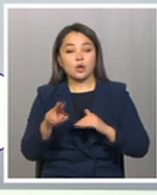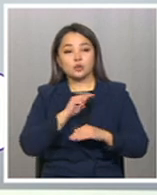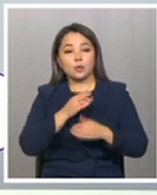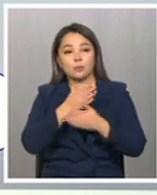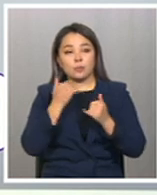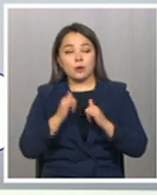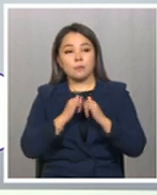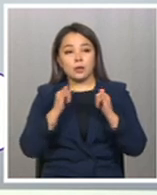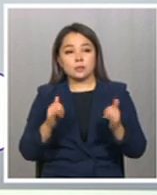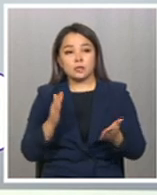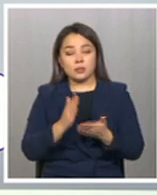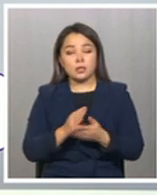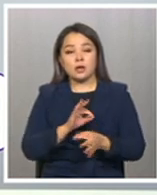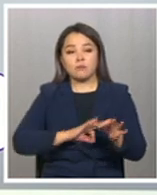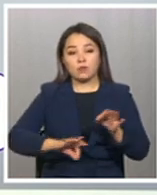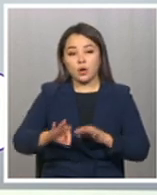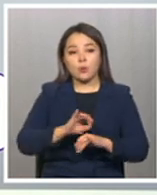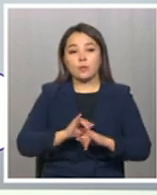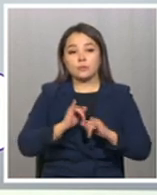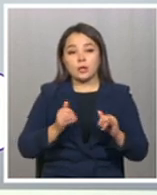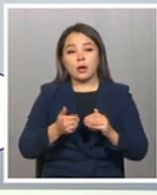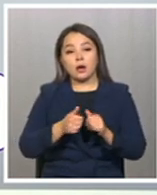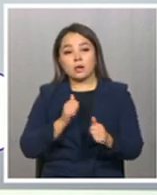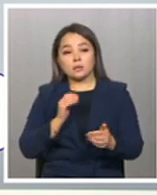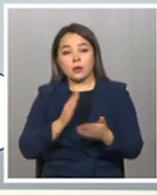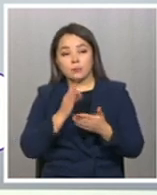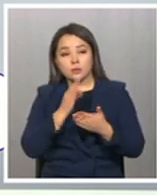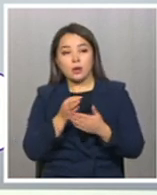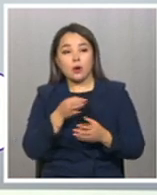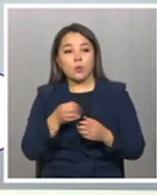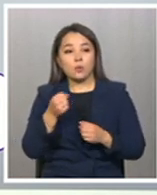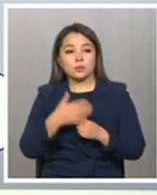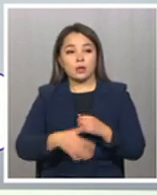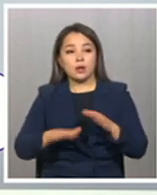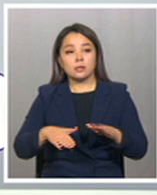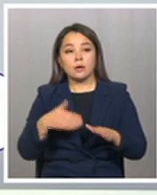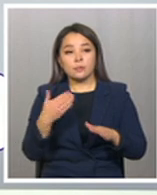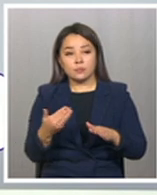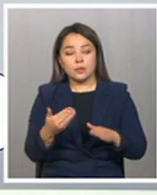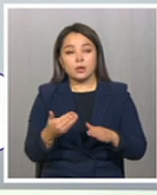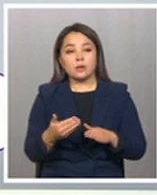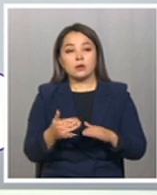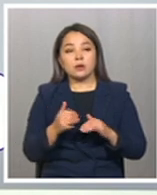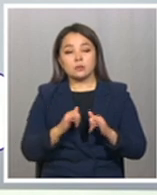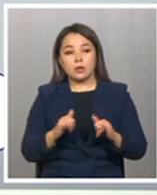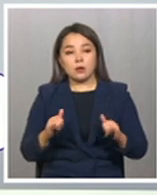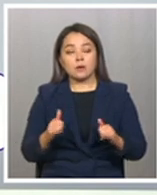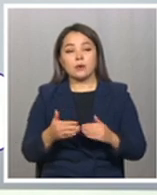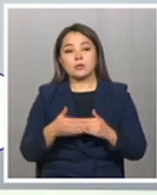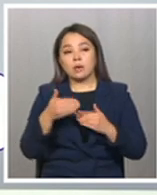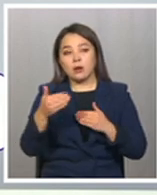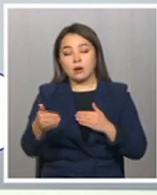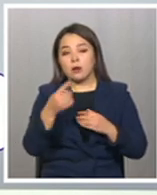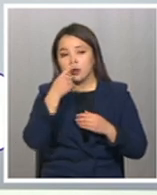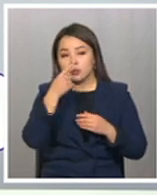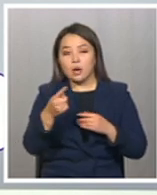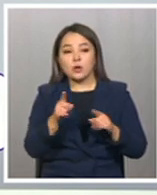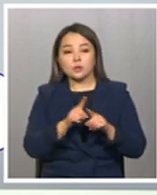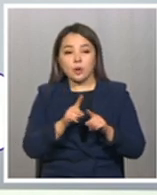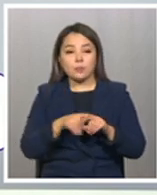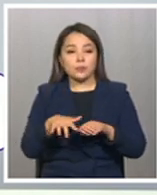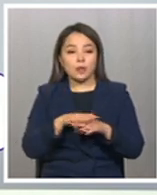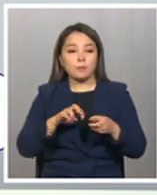басым, инфрақұрылым артта қалған және аудан орталықтары, яғни шалғай орналасқан екен. Яғни осындай проблемалары